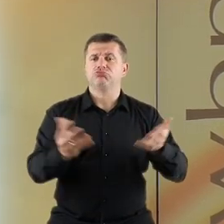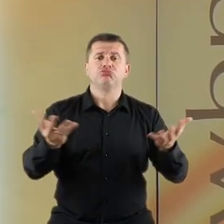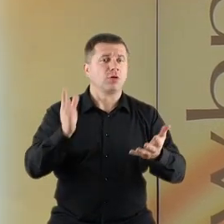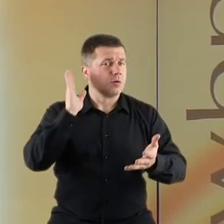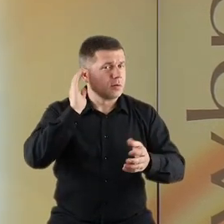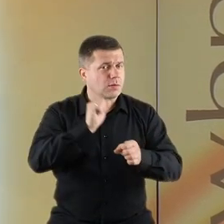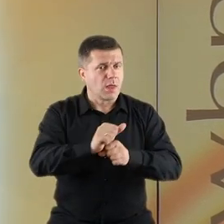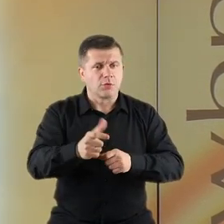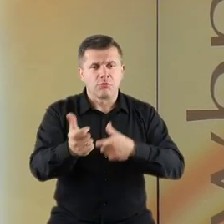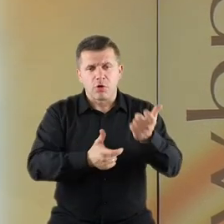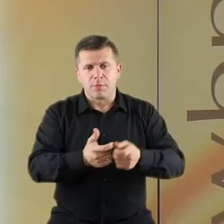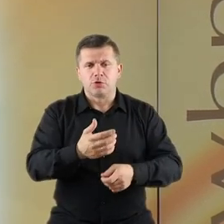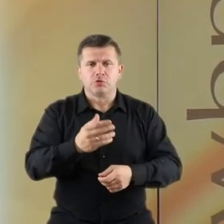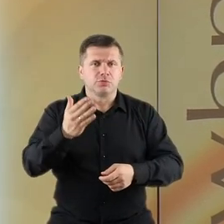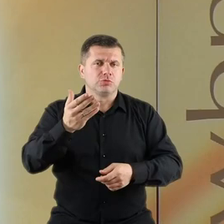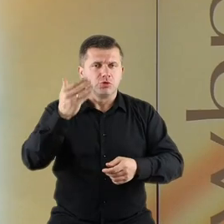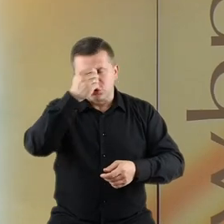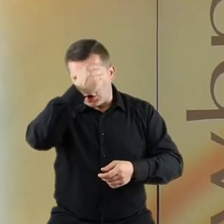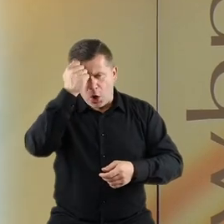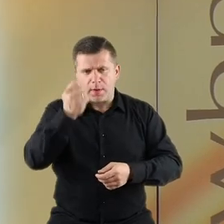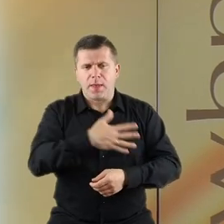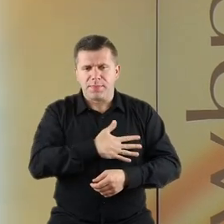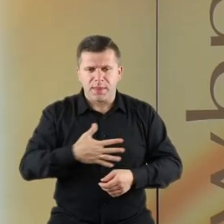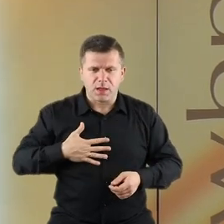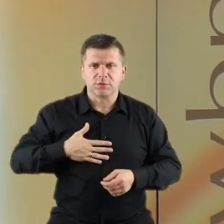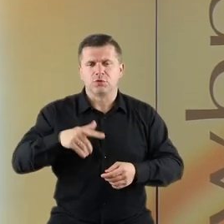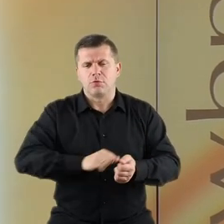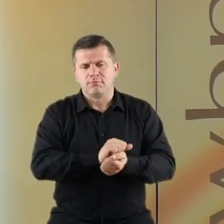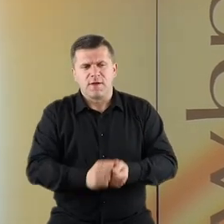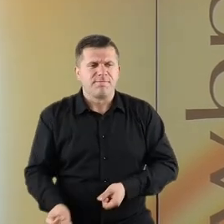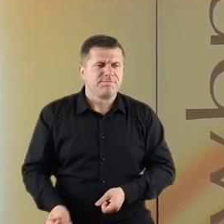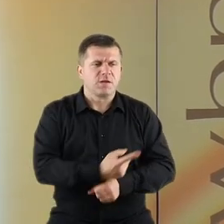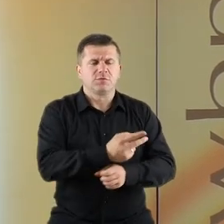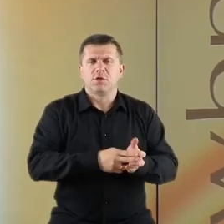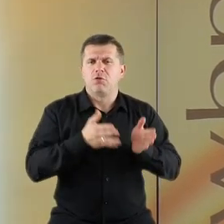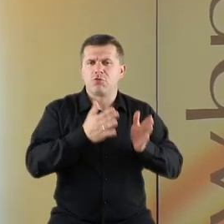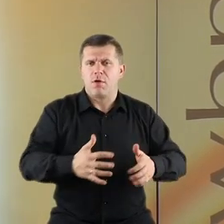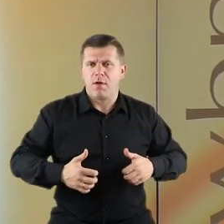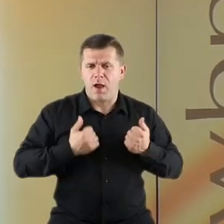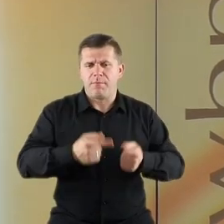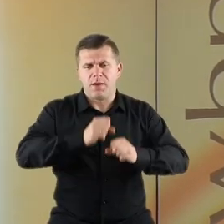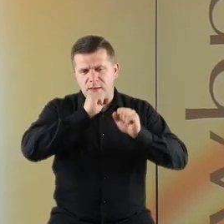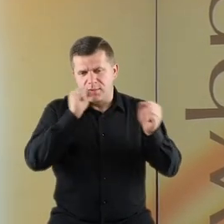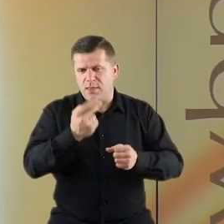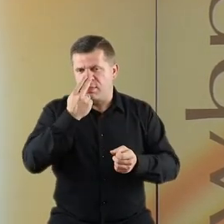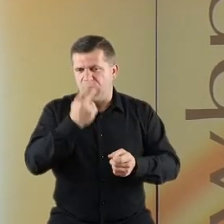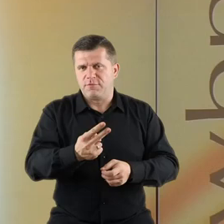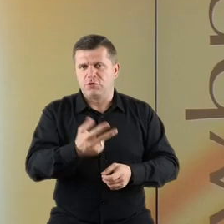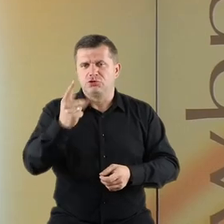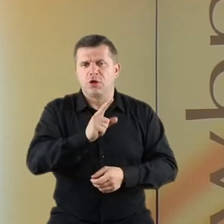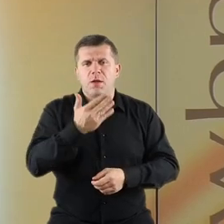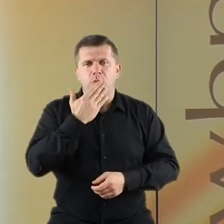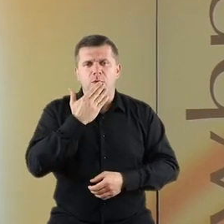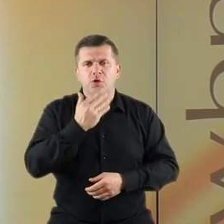pacjenta na czole na piersiach na dołu i wylewa się wodę to za siebie na drogę tak aby tego nikt nie widział mówiąc trzy razy